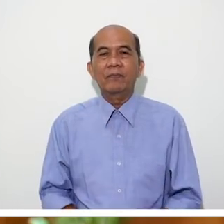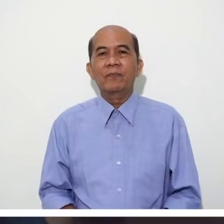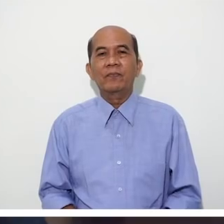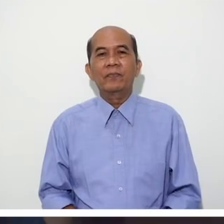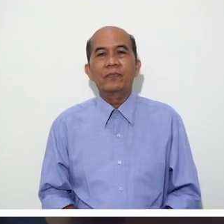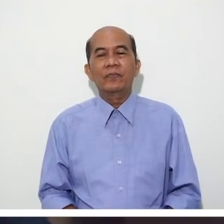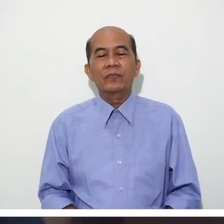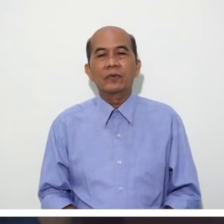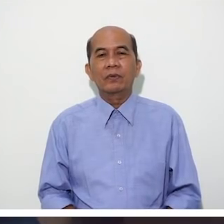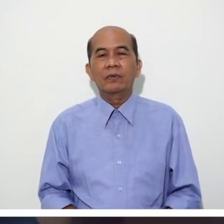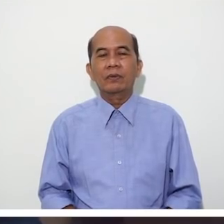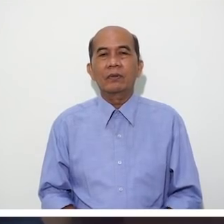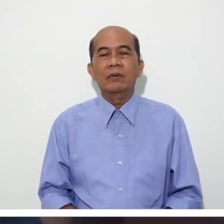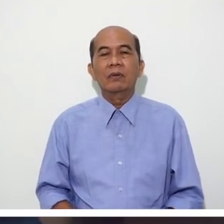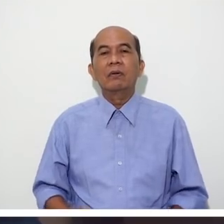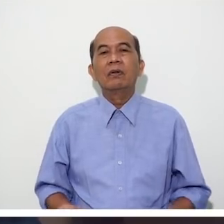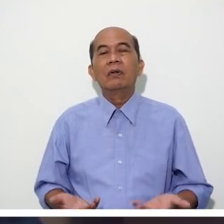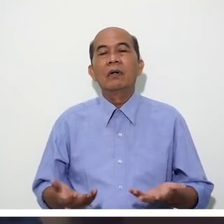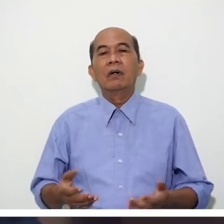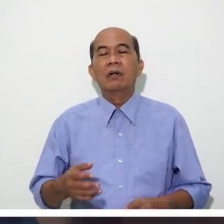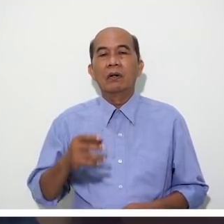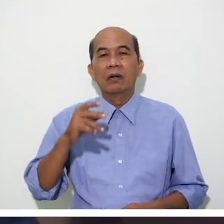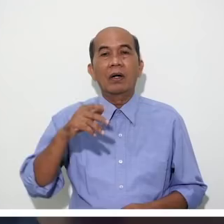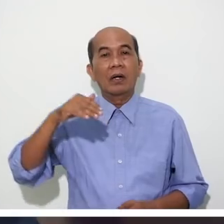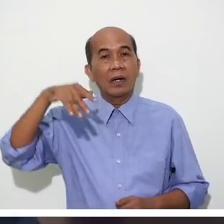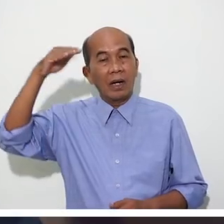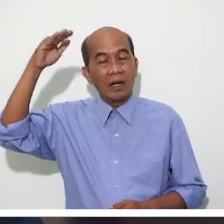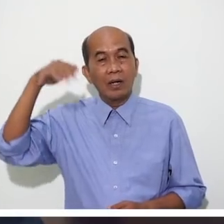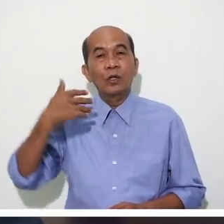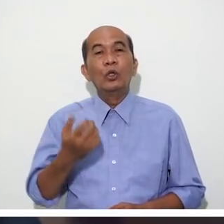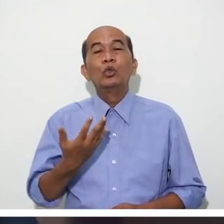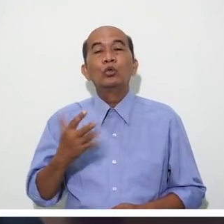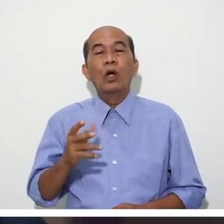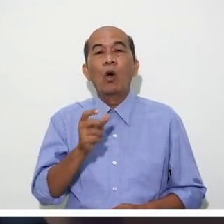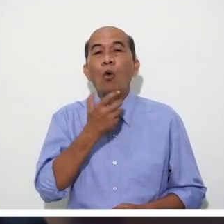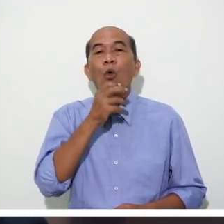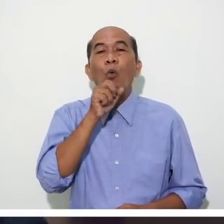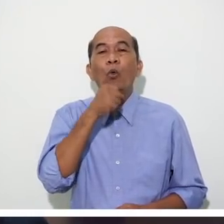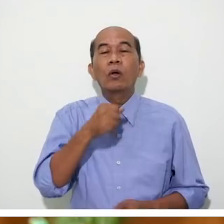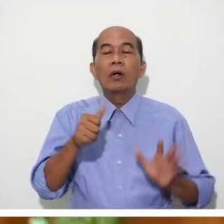kok sekarang kokok sudah umur 66,